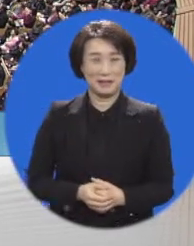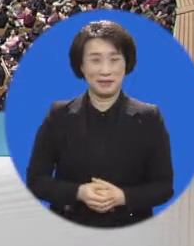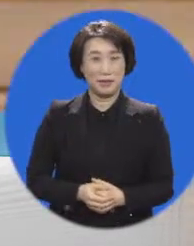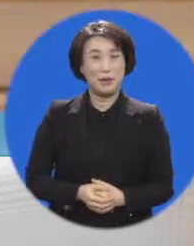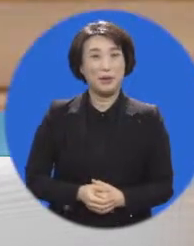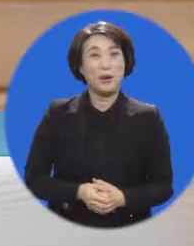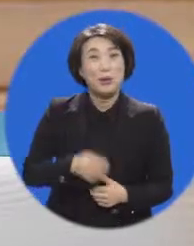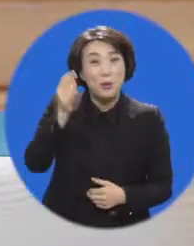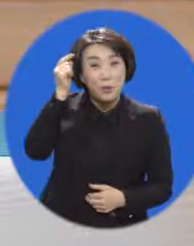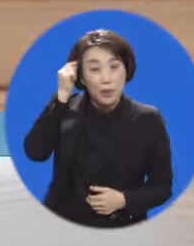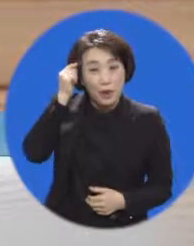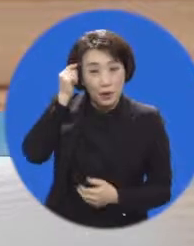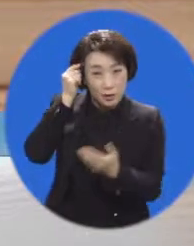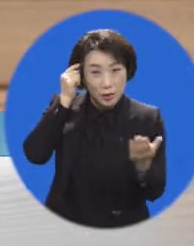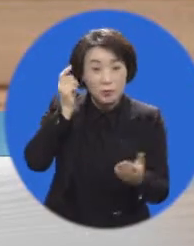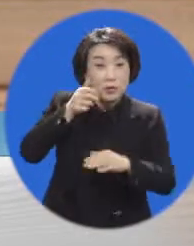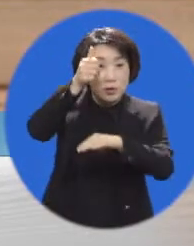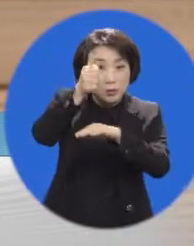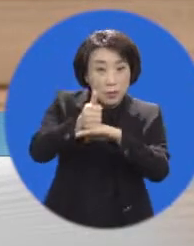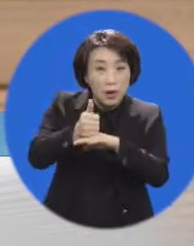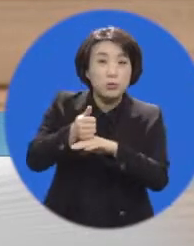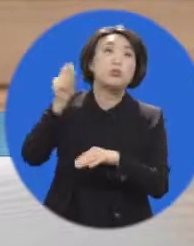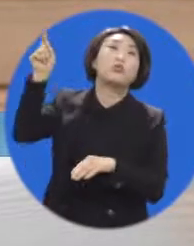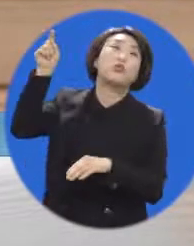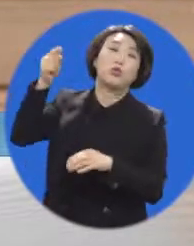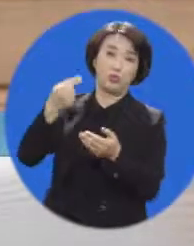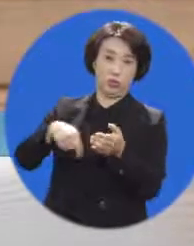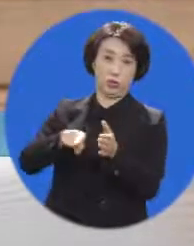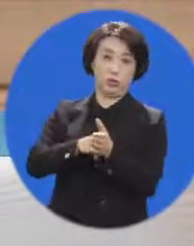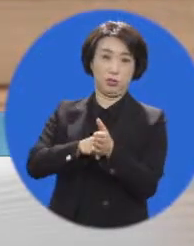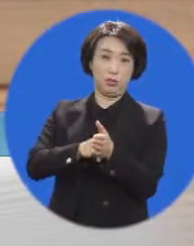왜? 최후의 그날을 위하여